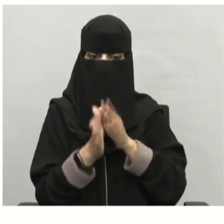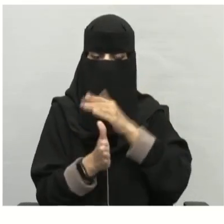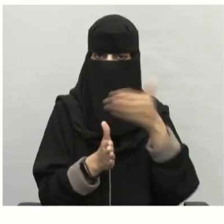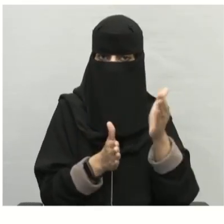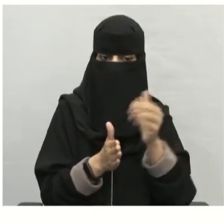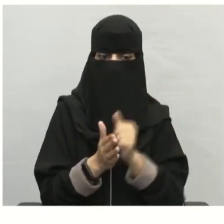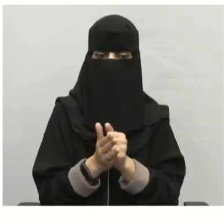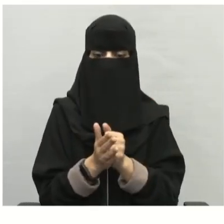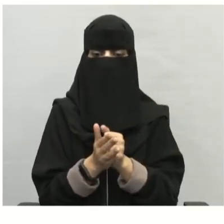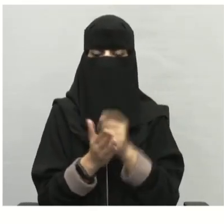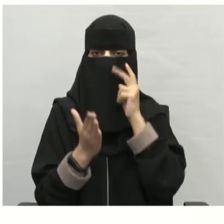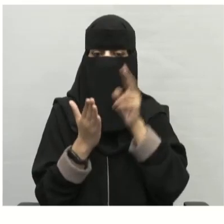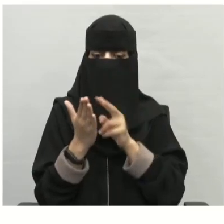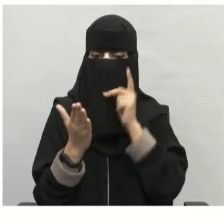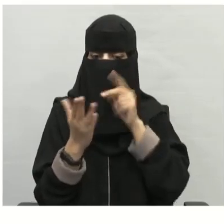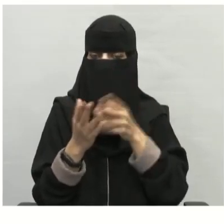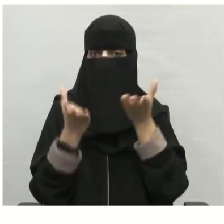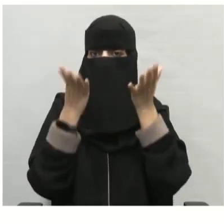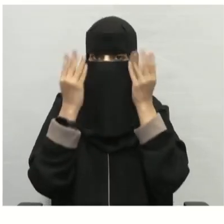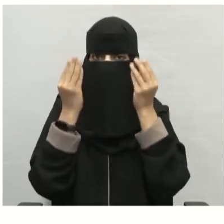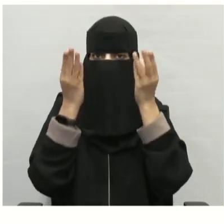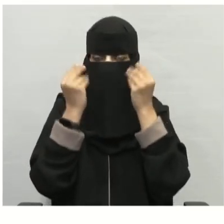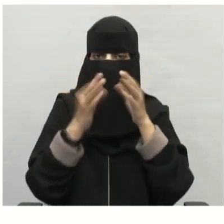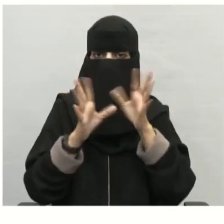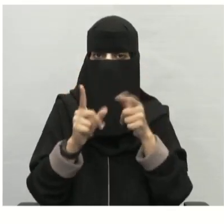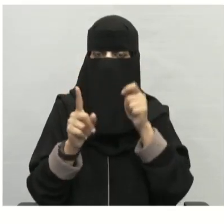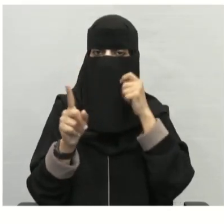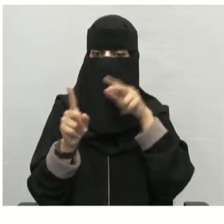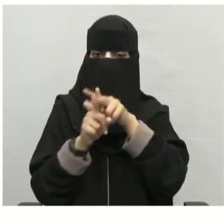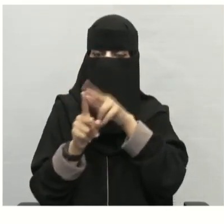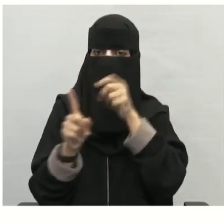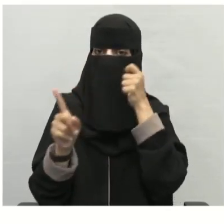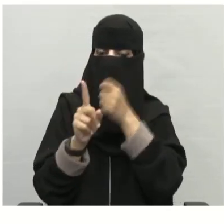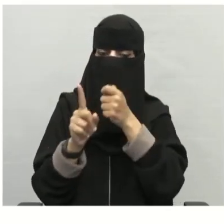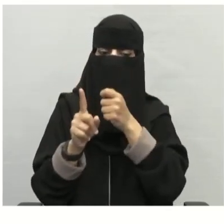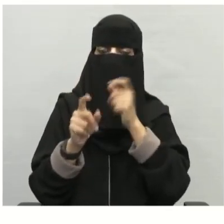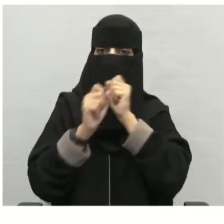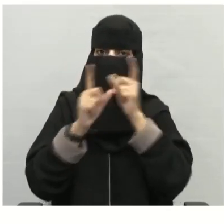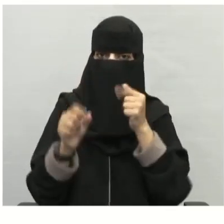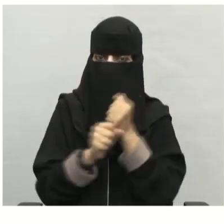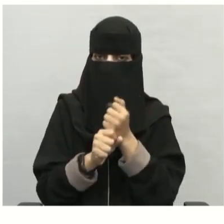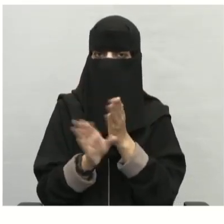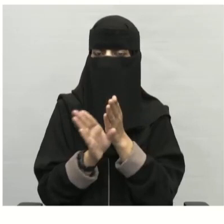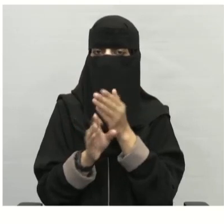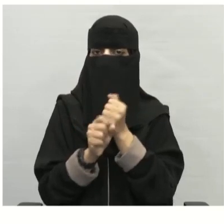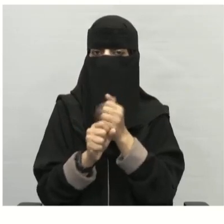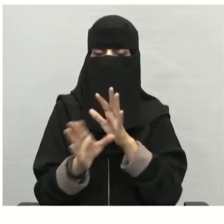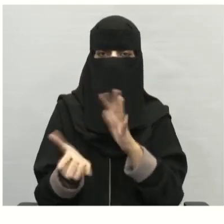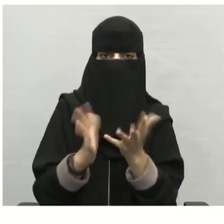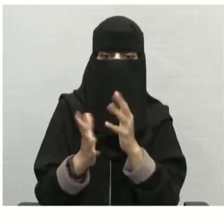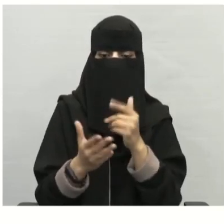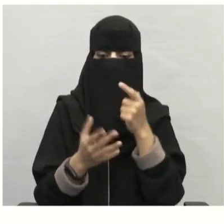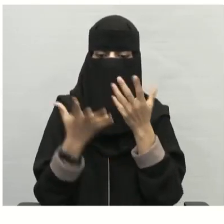به اقرا اطلع على كل ما يحدث في التنمر علاماته طرق التعامل معه